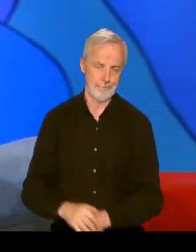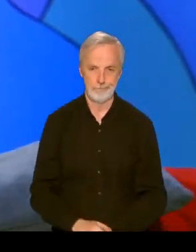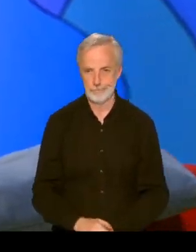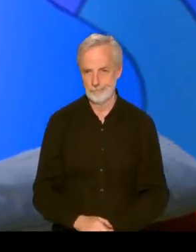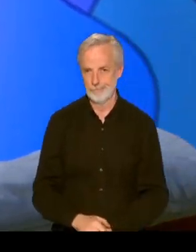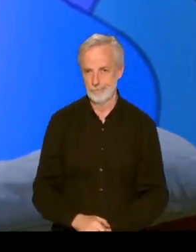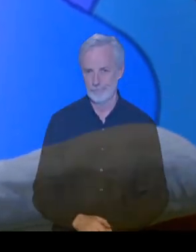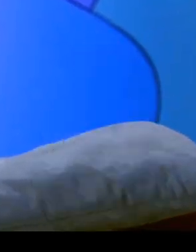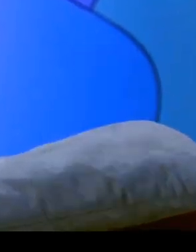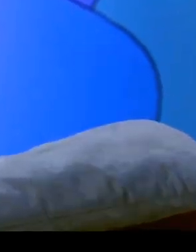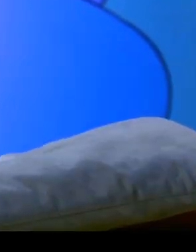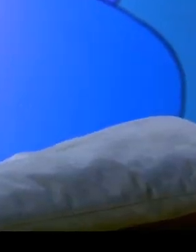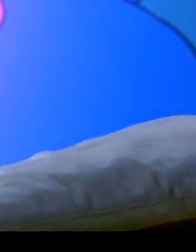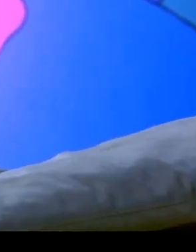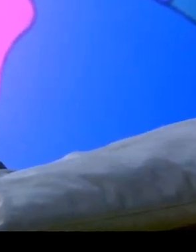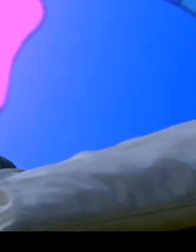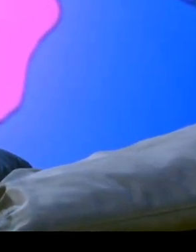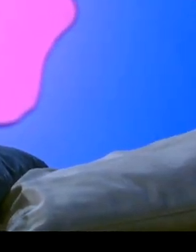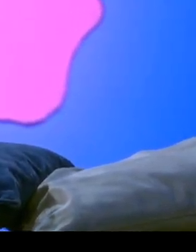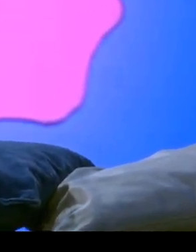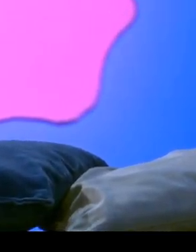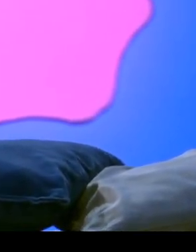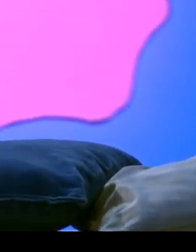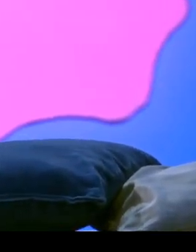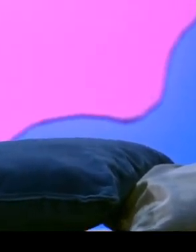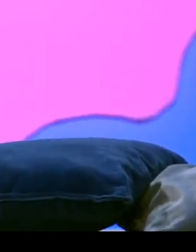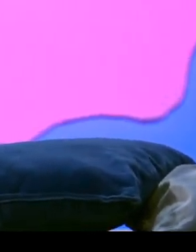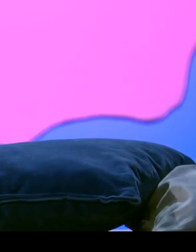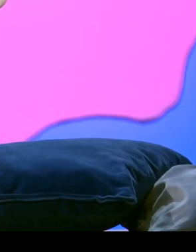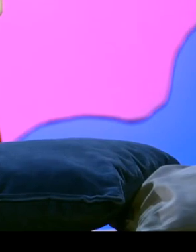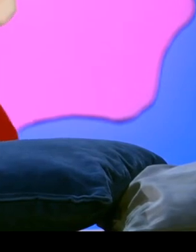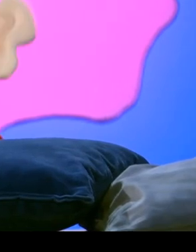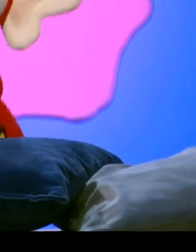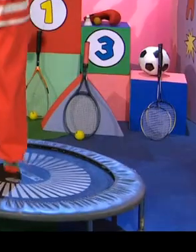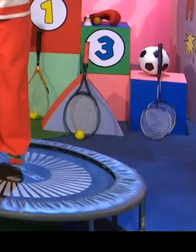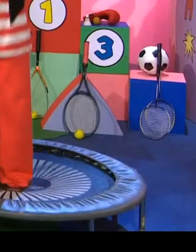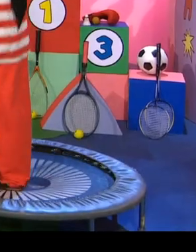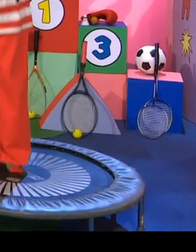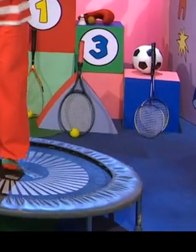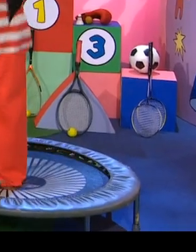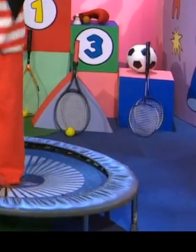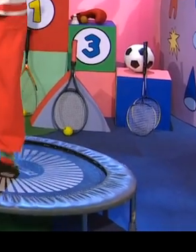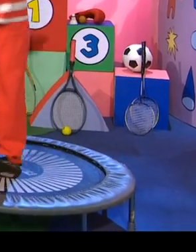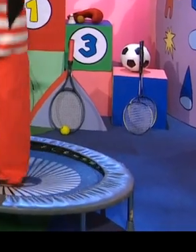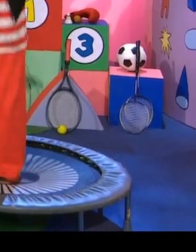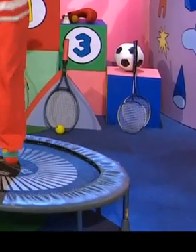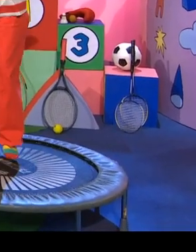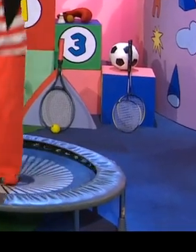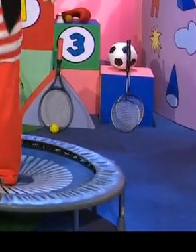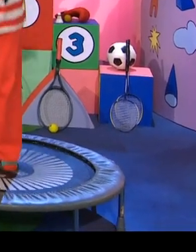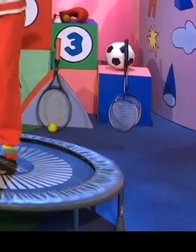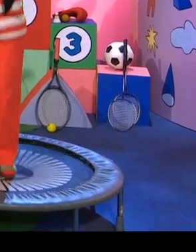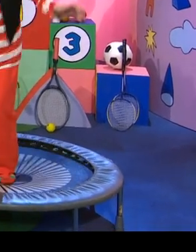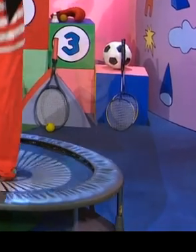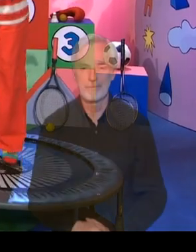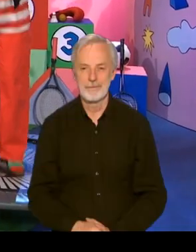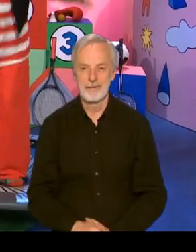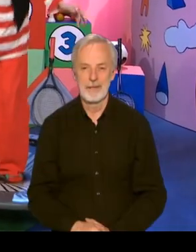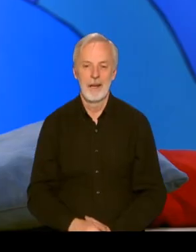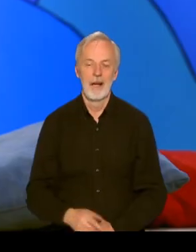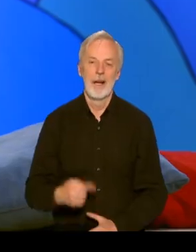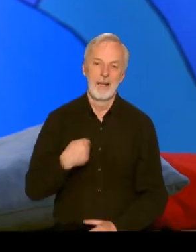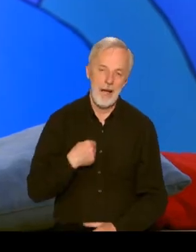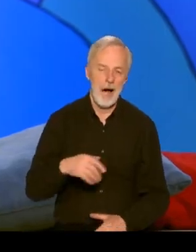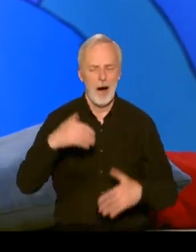pam, pam, pam, pam, pam, pam, pam, pam, pam, pam, pam. Hopla, hop, hop. Uf, hop. Já už